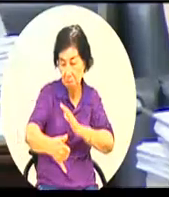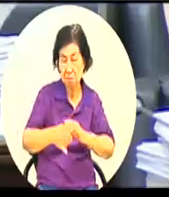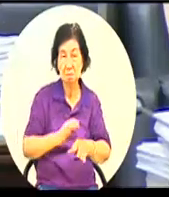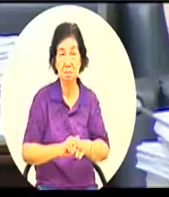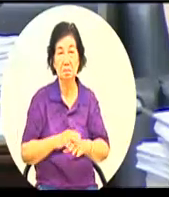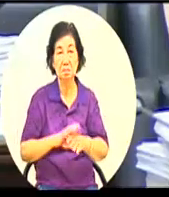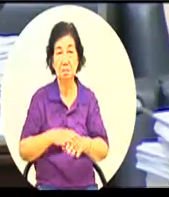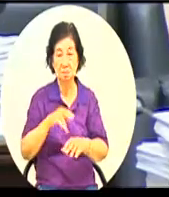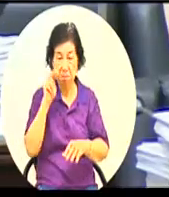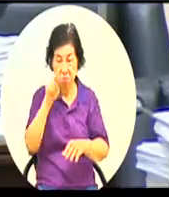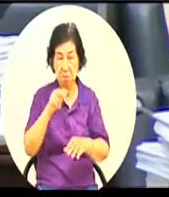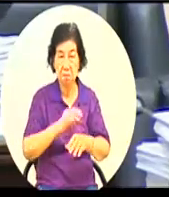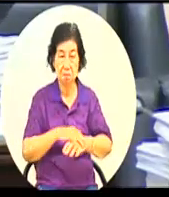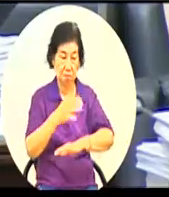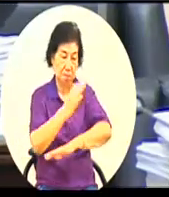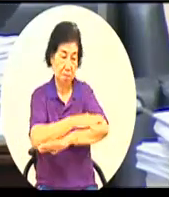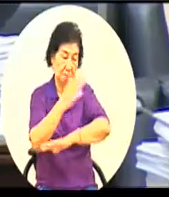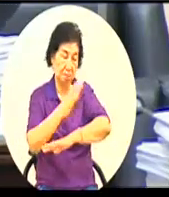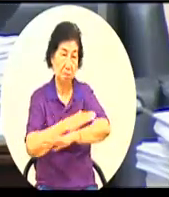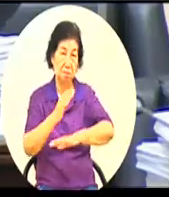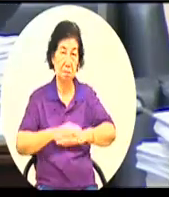纸，啊，